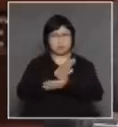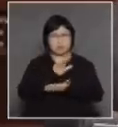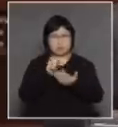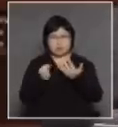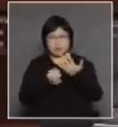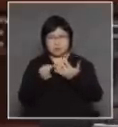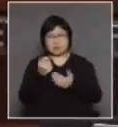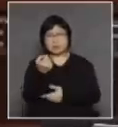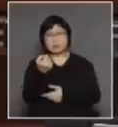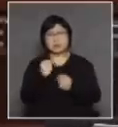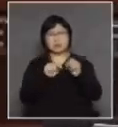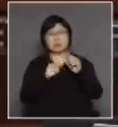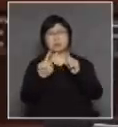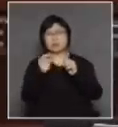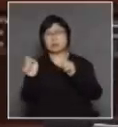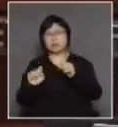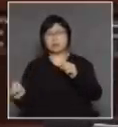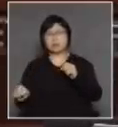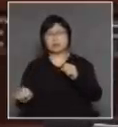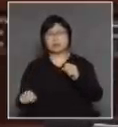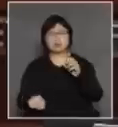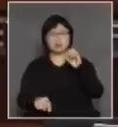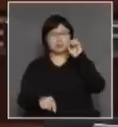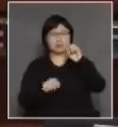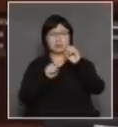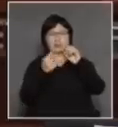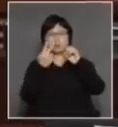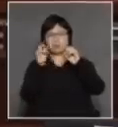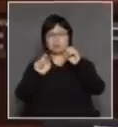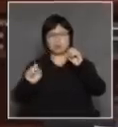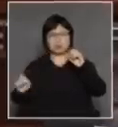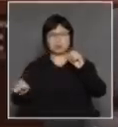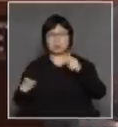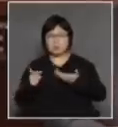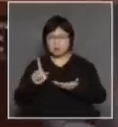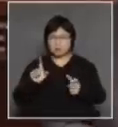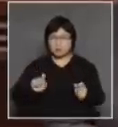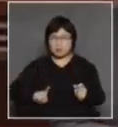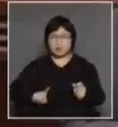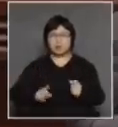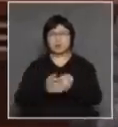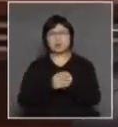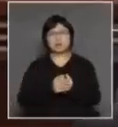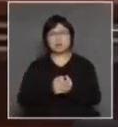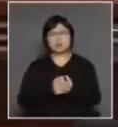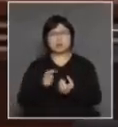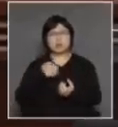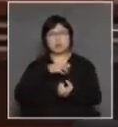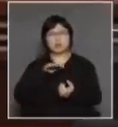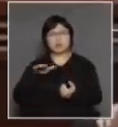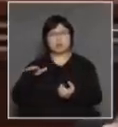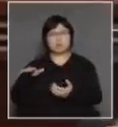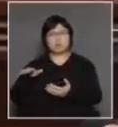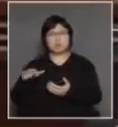升0.2%，0.2%。咁即係話咩嘢咧，主席？即係話咧，我哋咧係